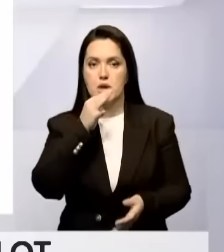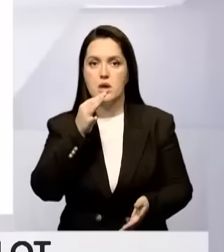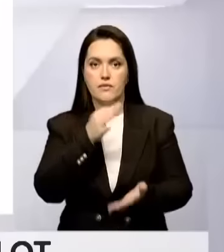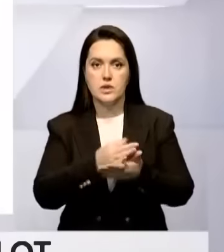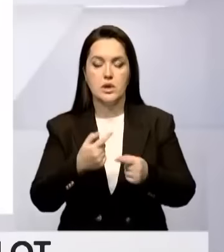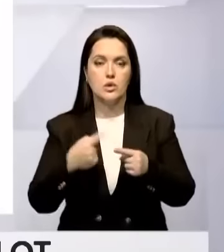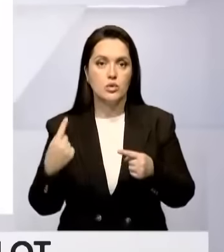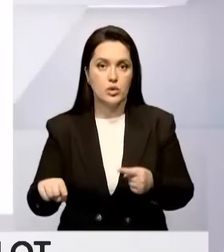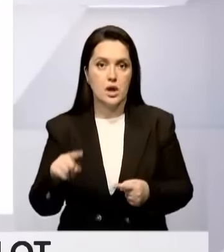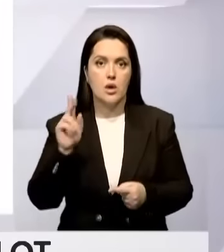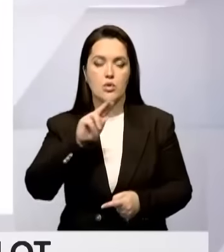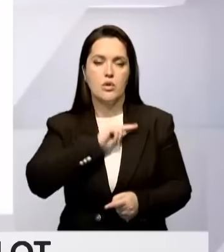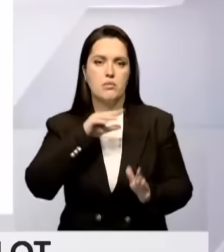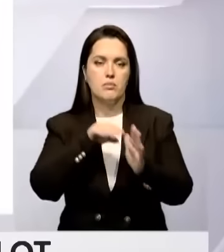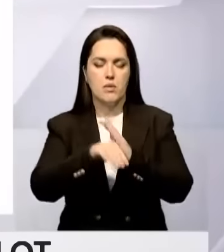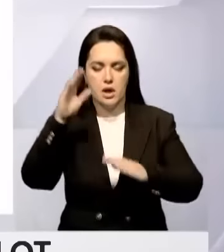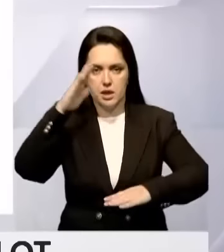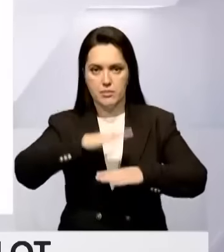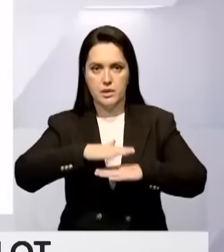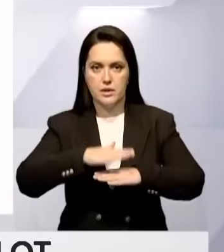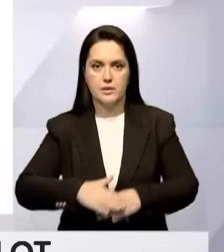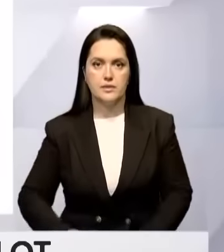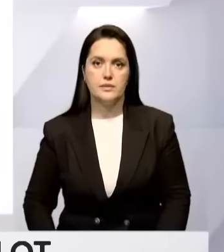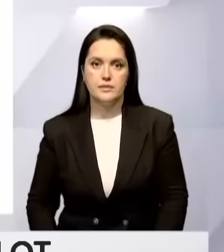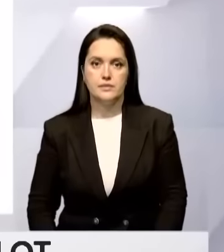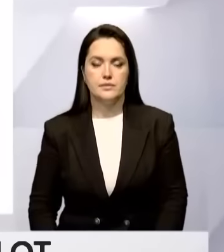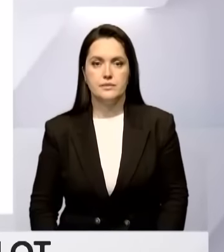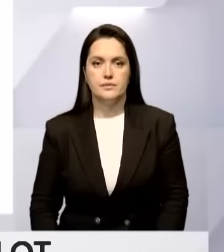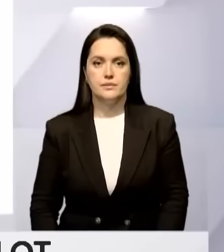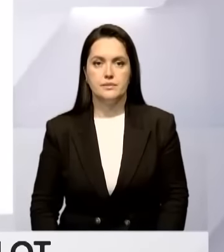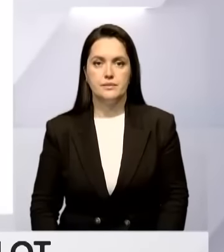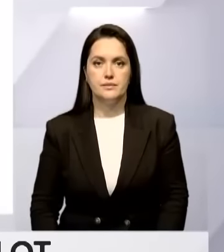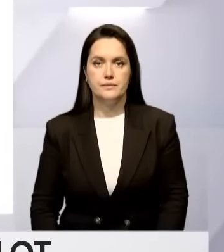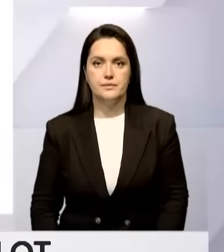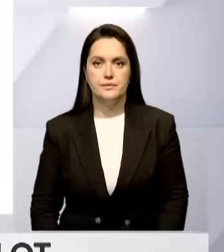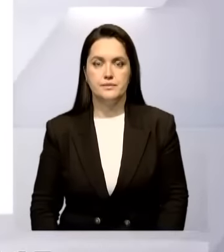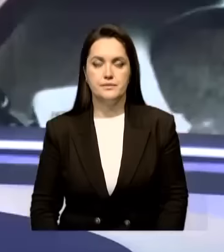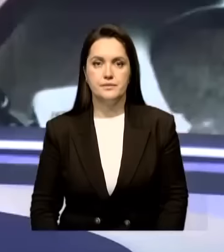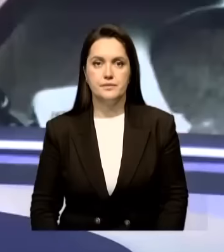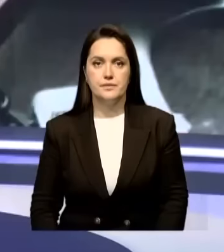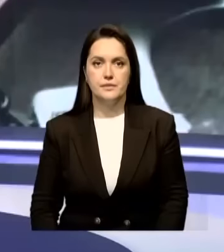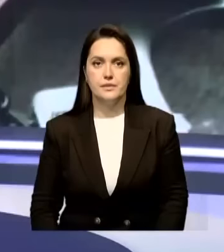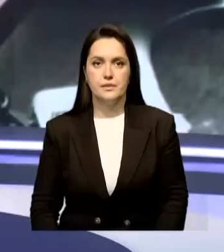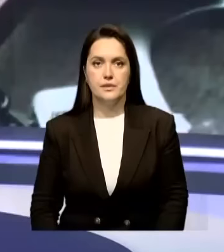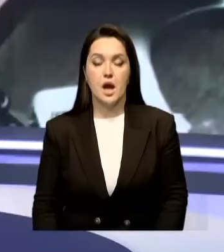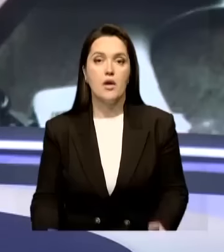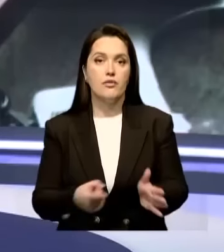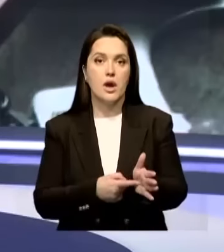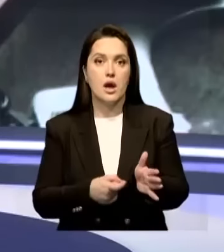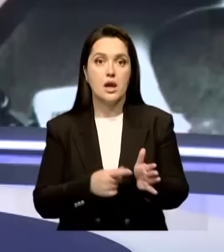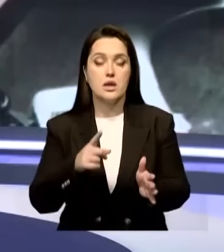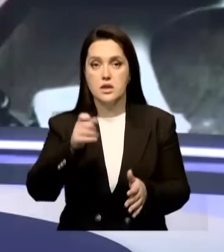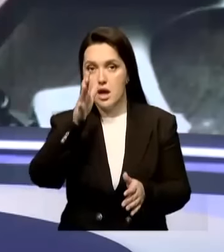находится и ответственность других работников акимата. В Караганде